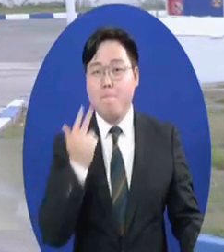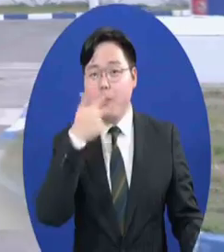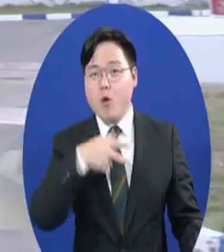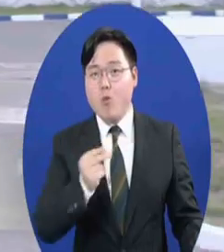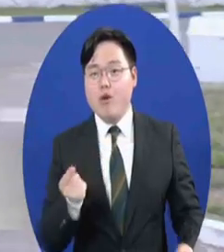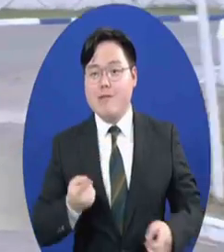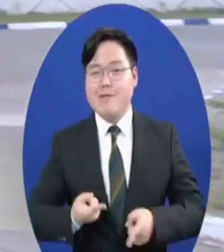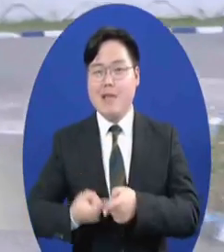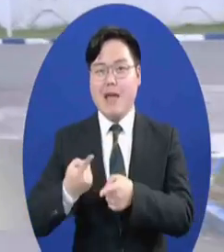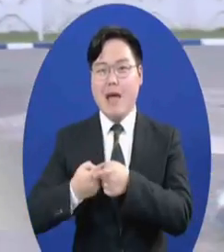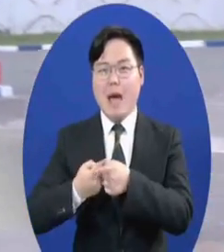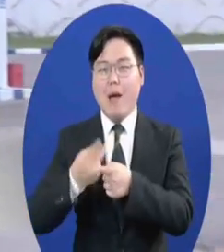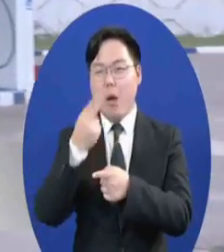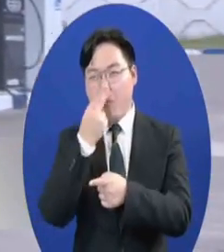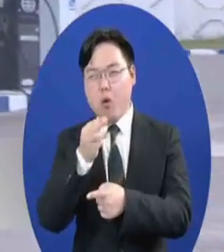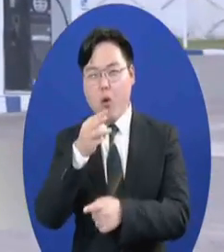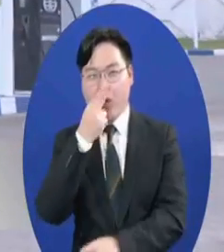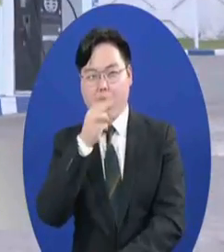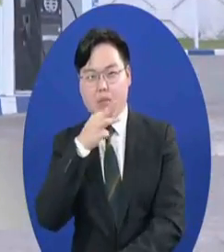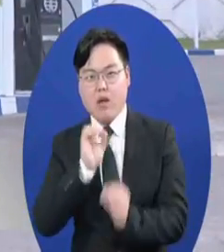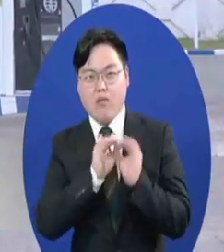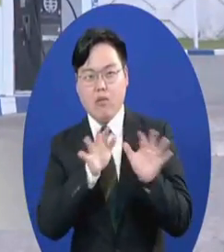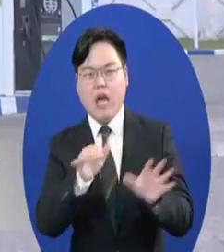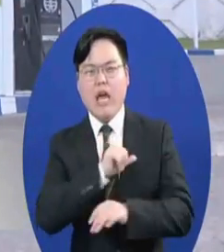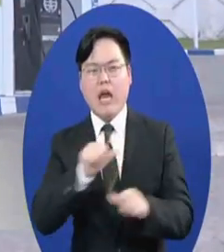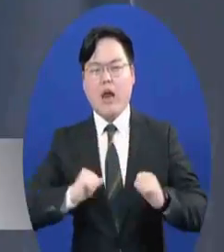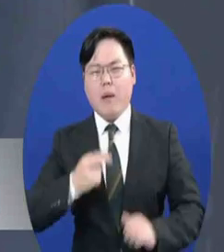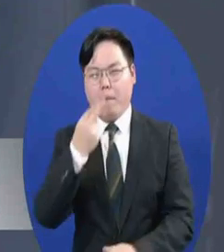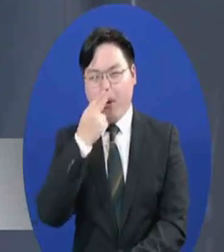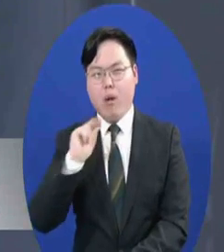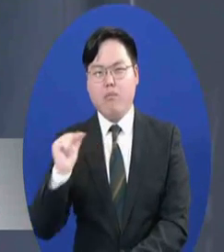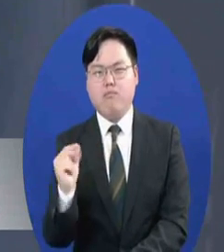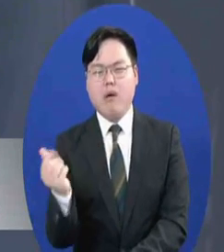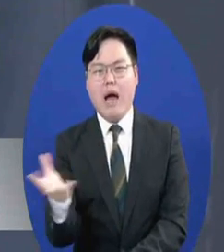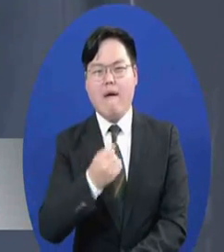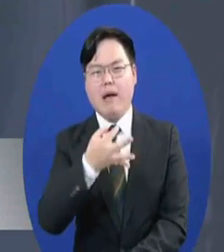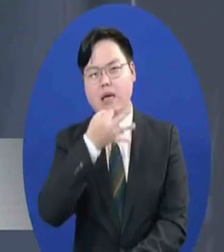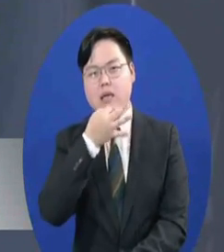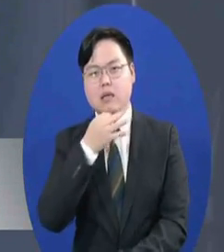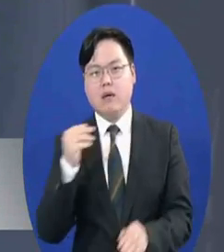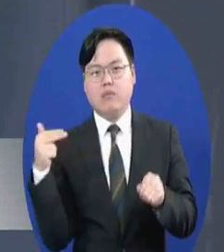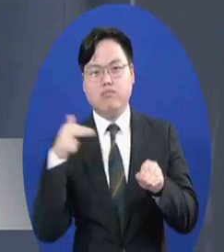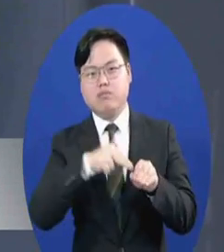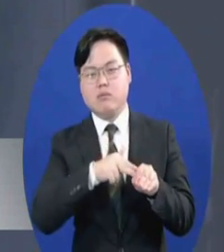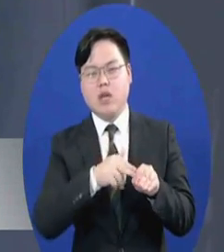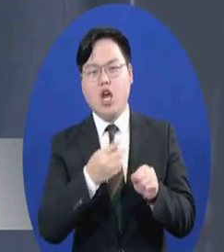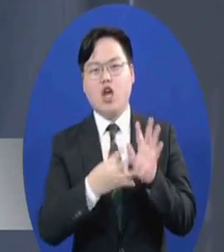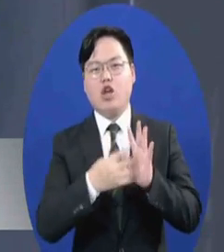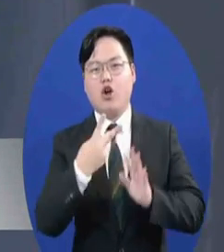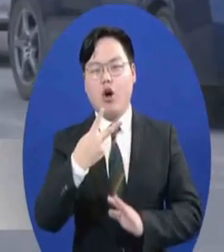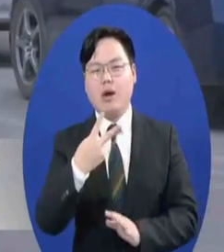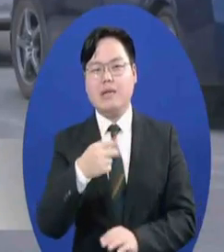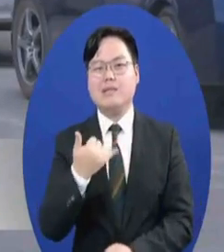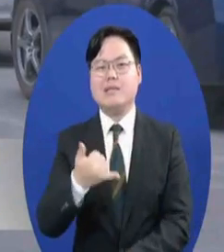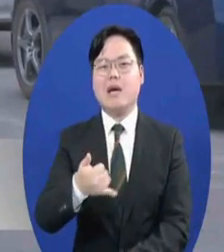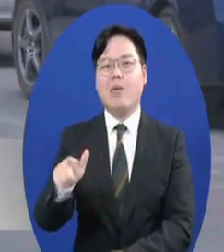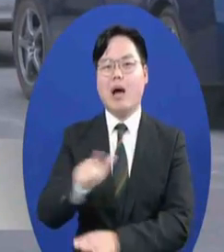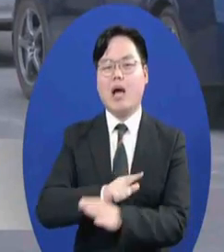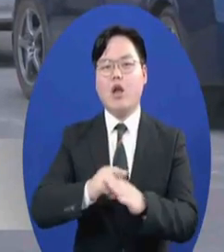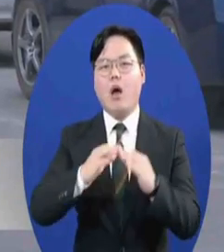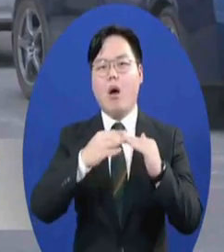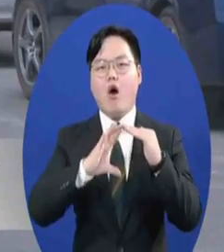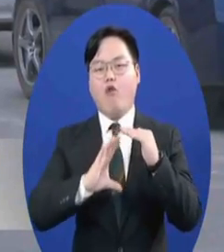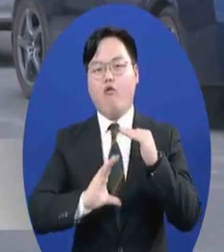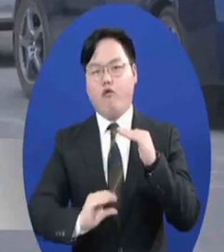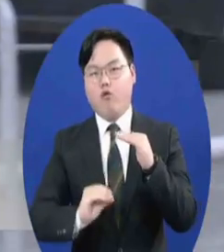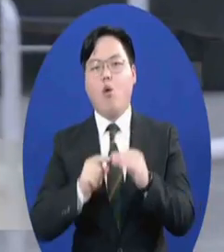Шатхууны үн нэмэгдэх нь гэх цоо ярианаас болж иргэд ихээр худалдаа авалт хийсний улмаас 92 шатхууны хомсдол зарим шатхуун түгээх станцад